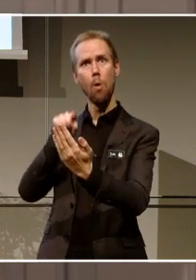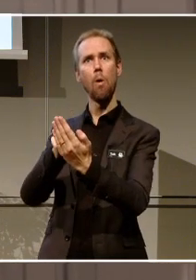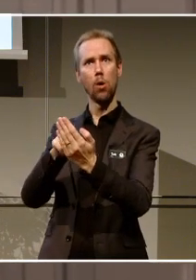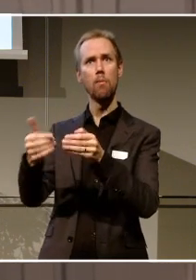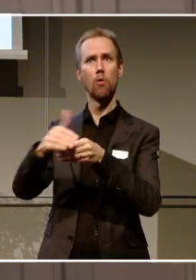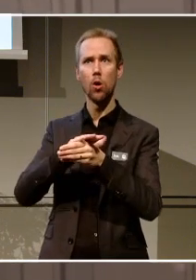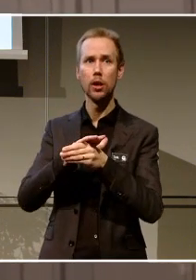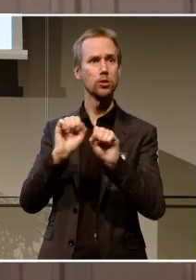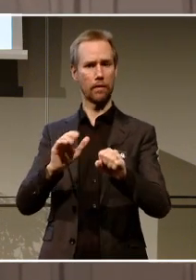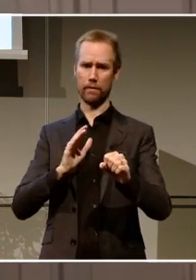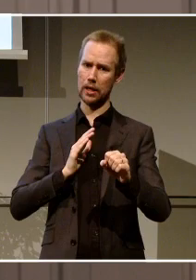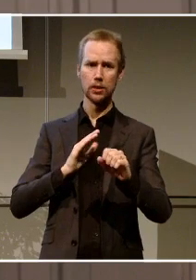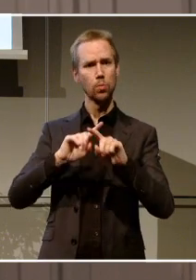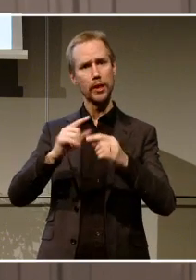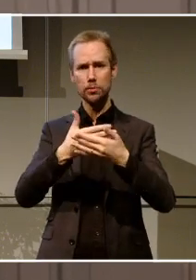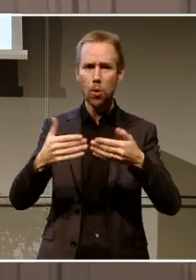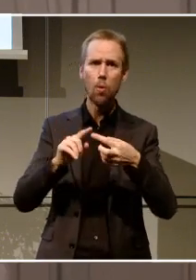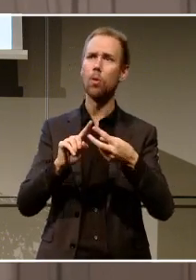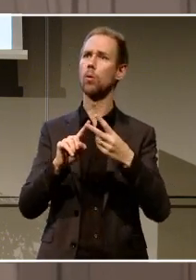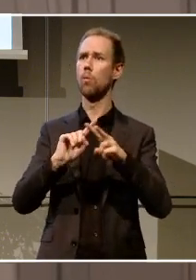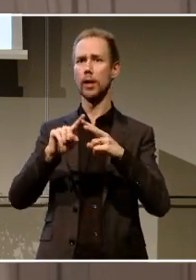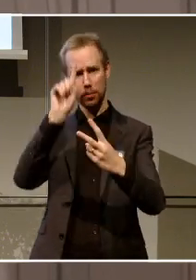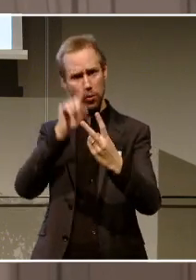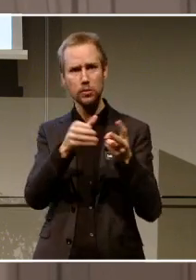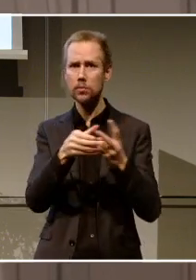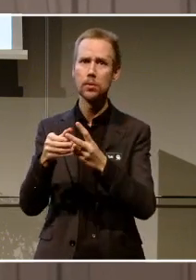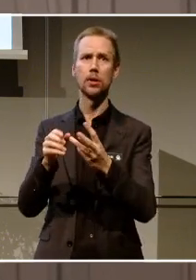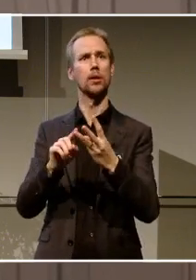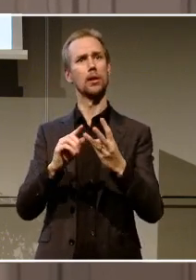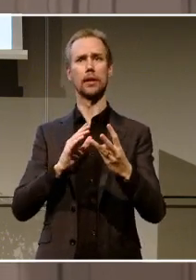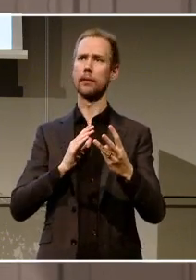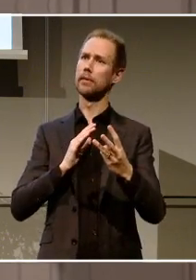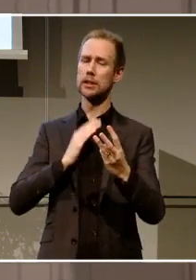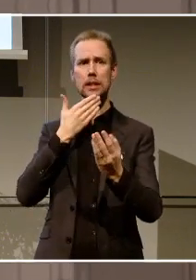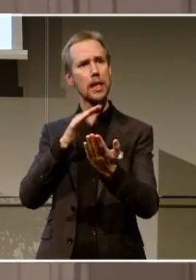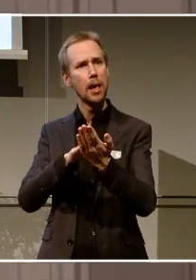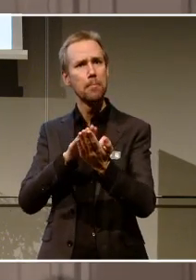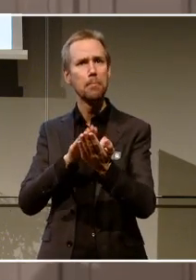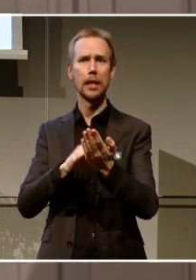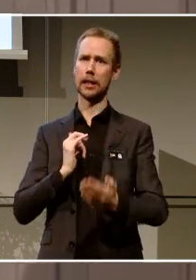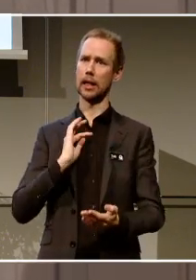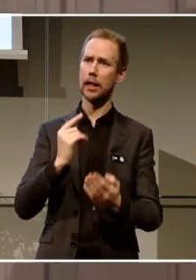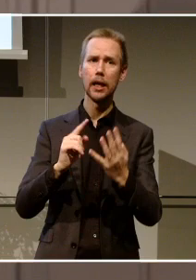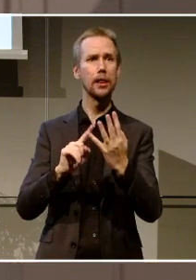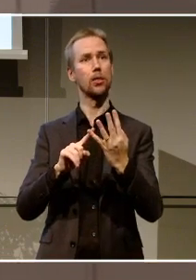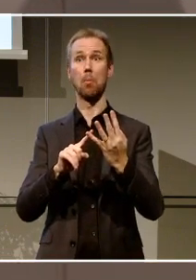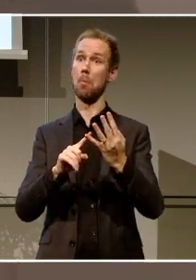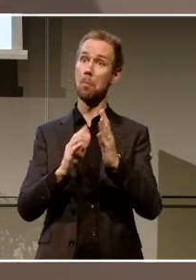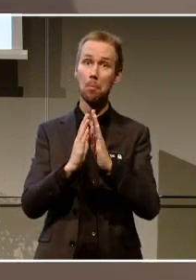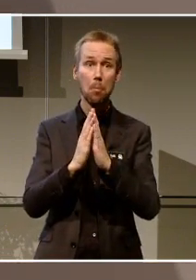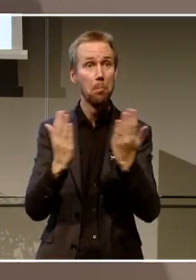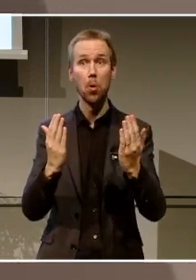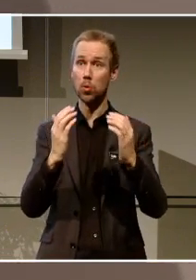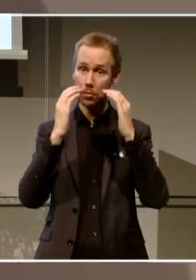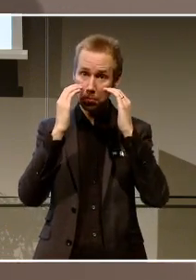olika språk för olika målgrupper. Det finns lämplig tillgänglighet, finns bokbussar som far omkring. Det här är en organisering av